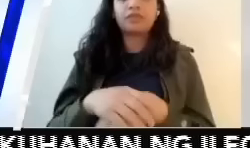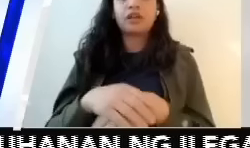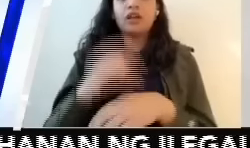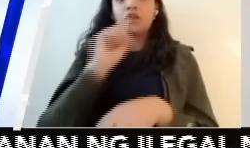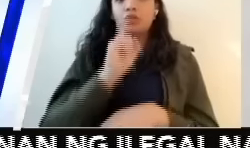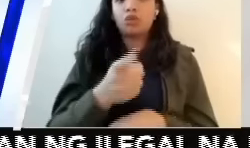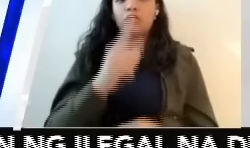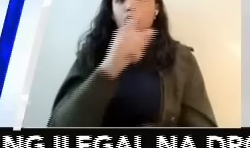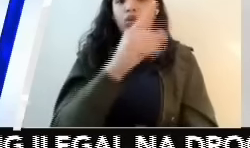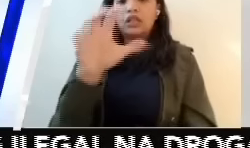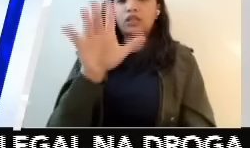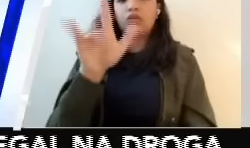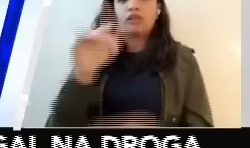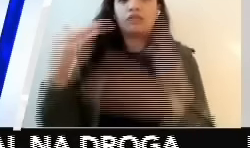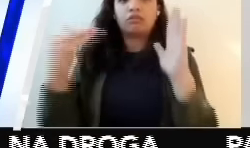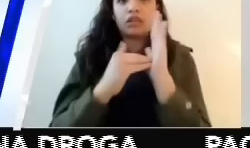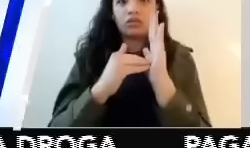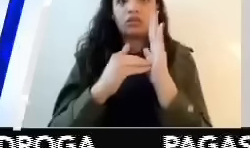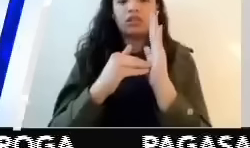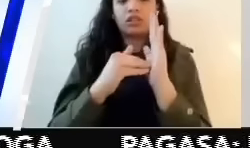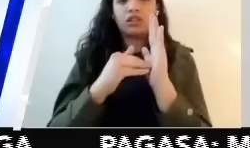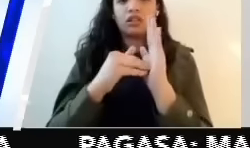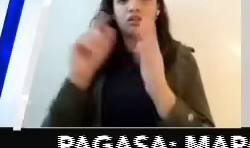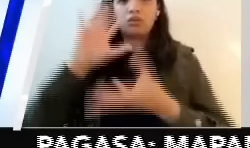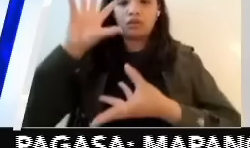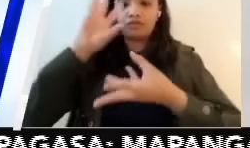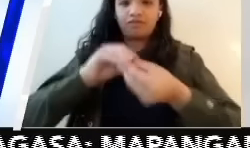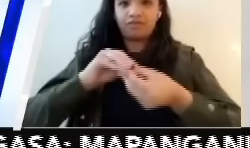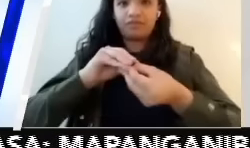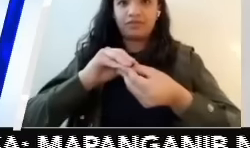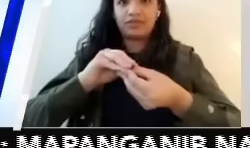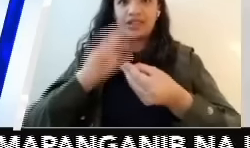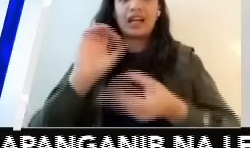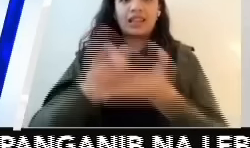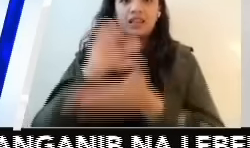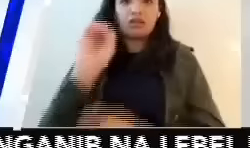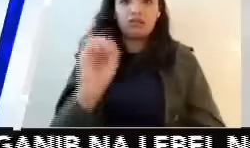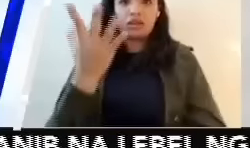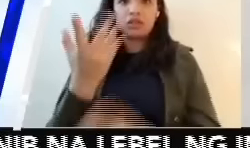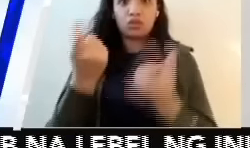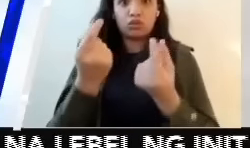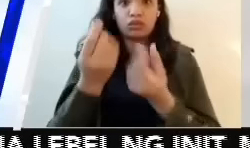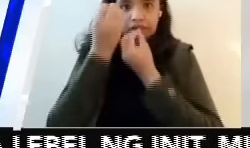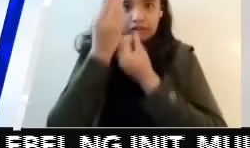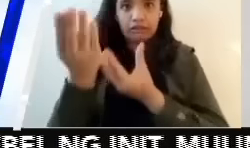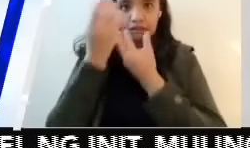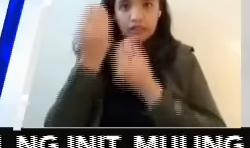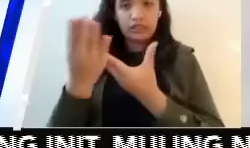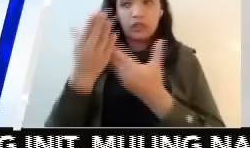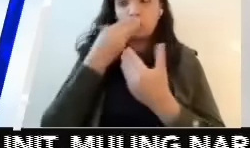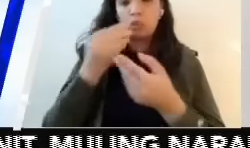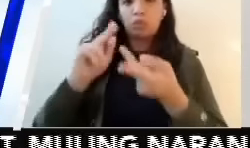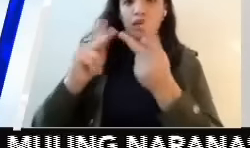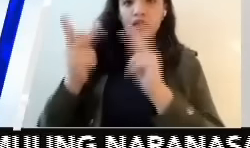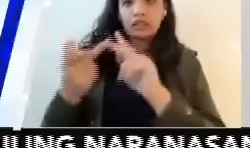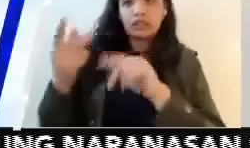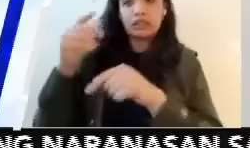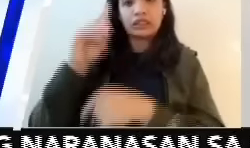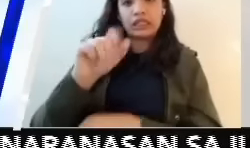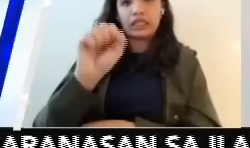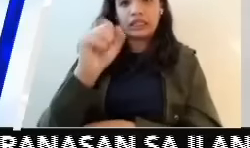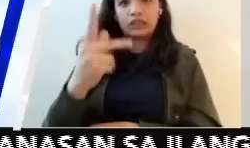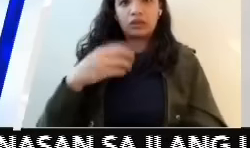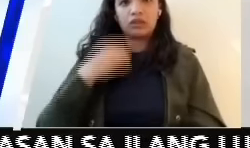pesos ang street value. Agad daw niyang inalerto ang kanyang body at desk officer on duty. Sabi ko, ano yan? Sabi niya,